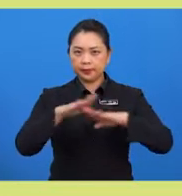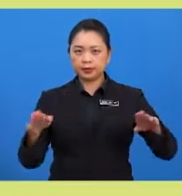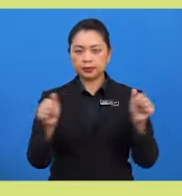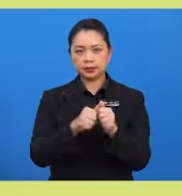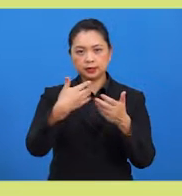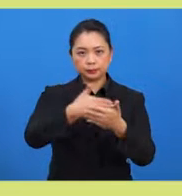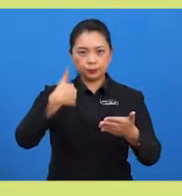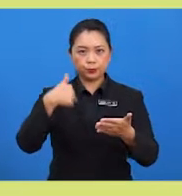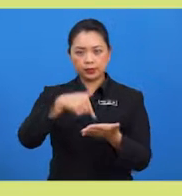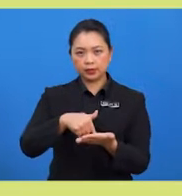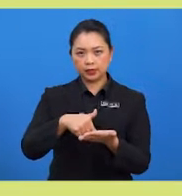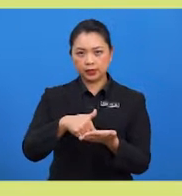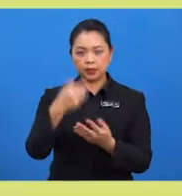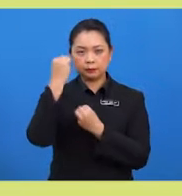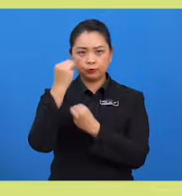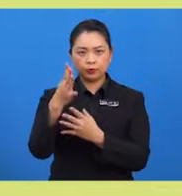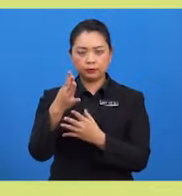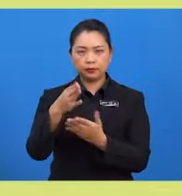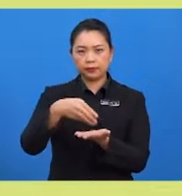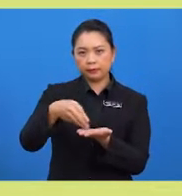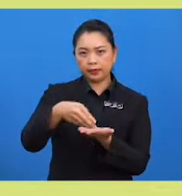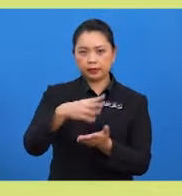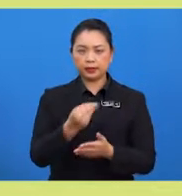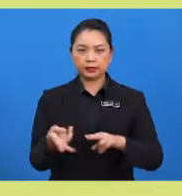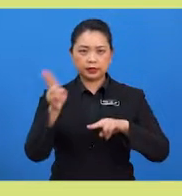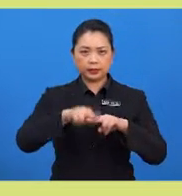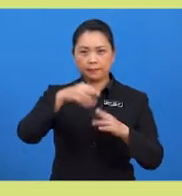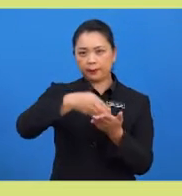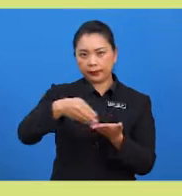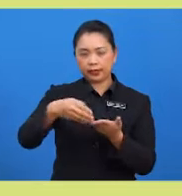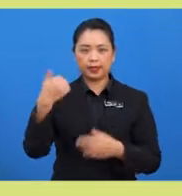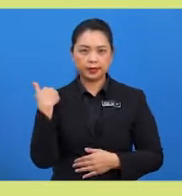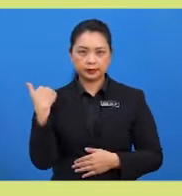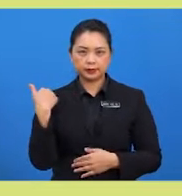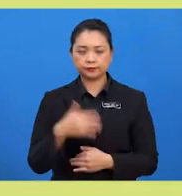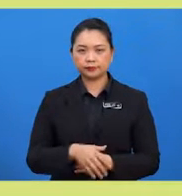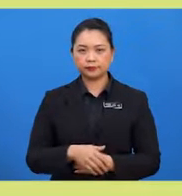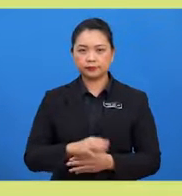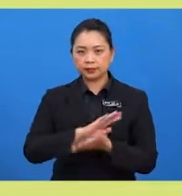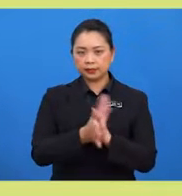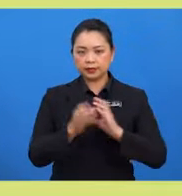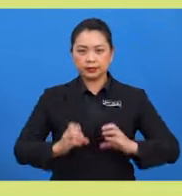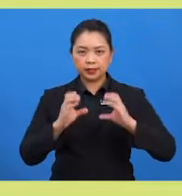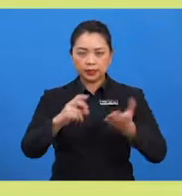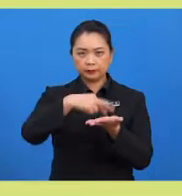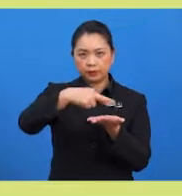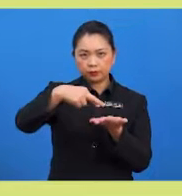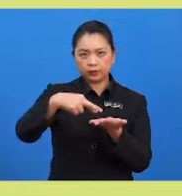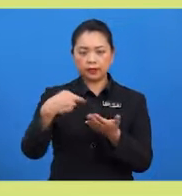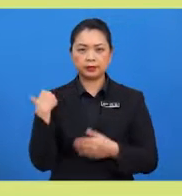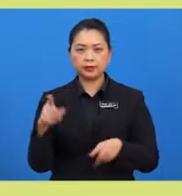ini, butiran mengurangkan belian dan menambahkan belian ada. Jadi, cara merekod adalah